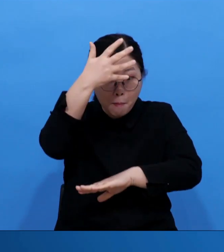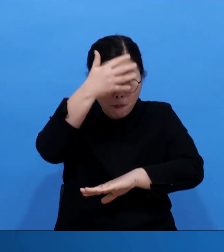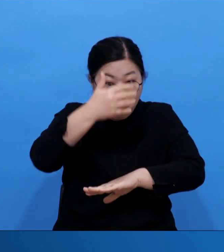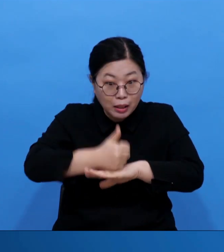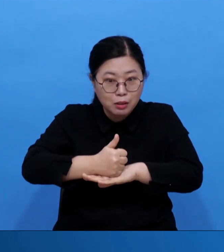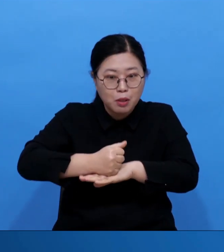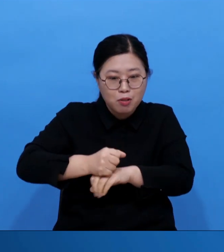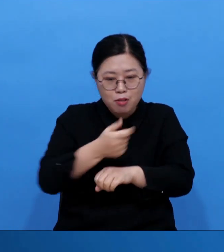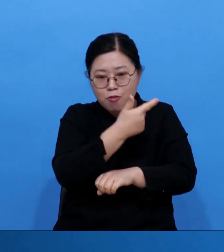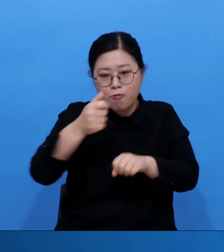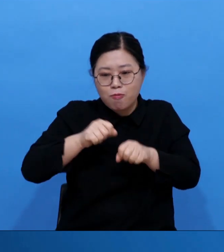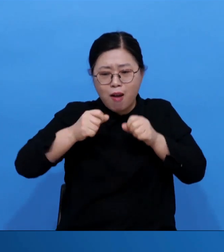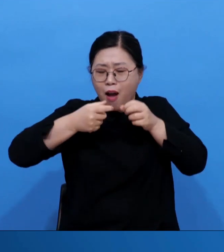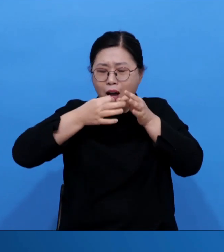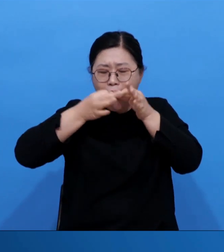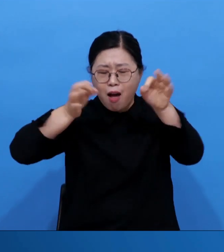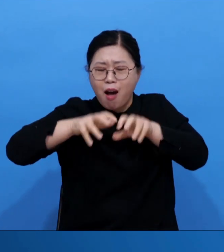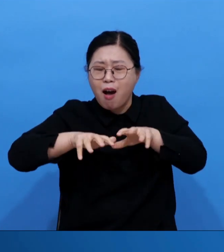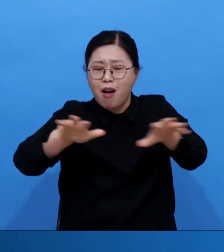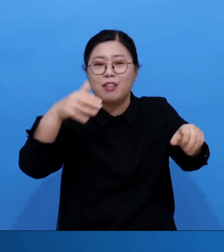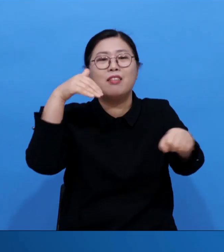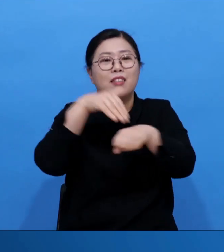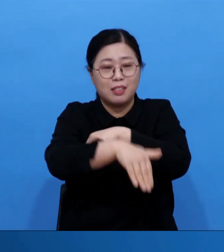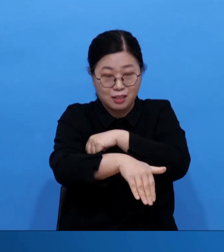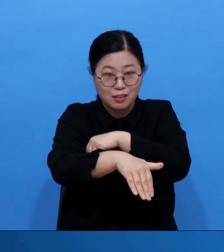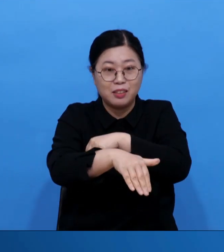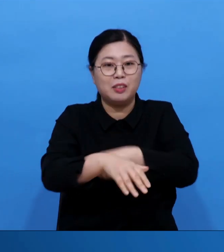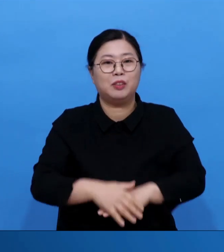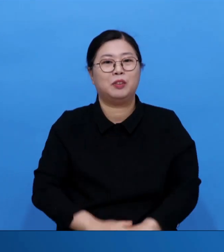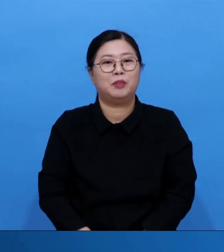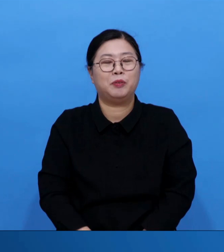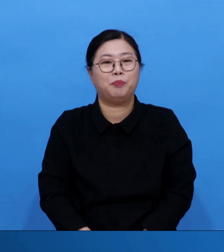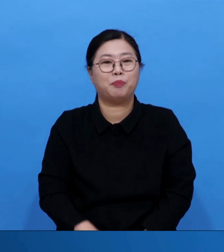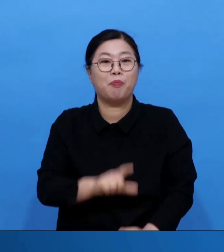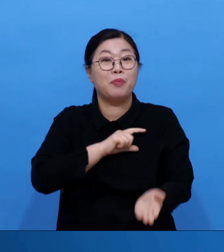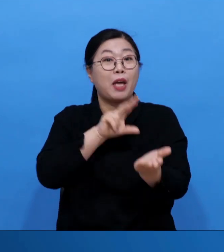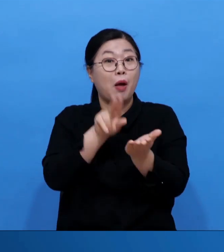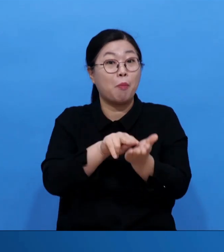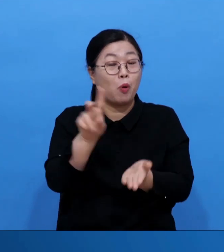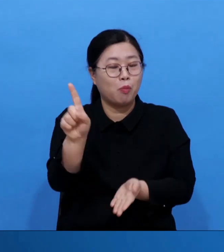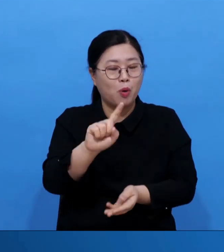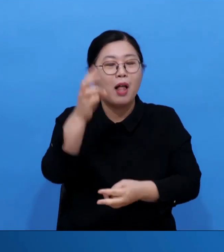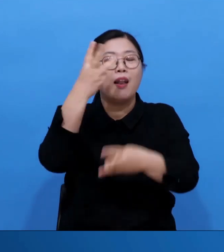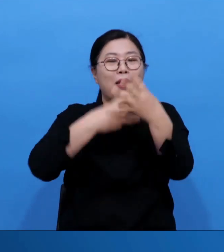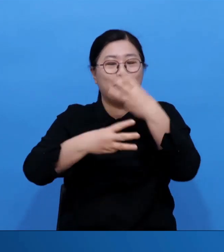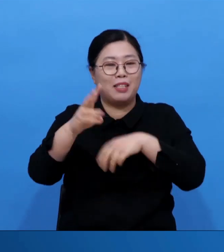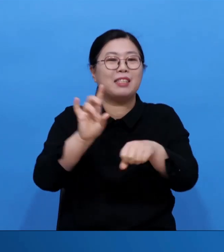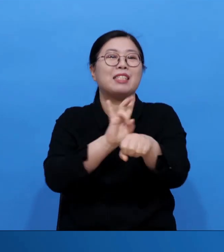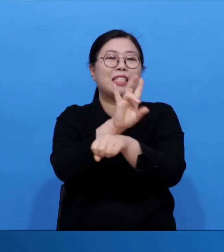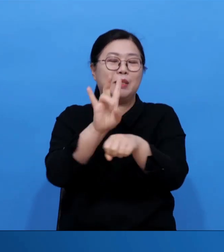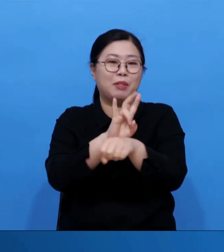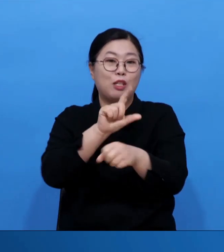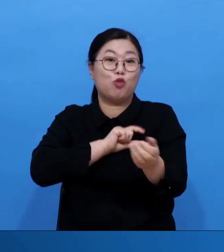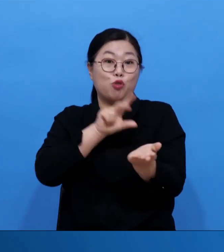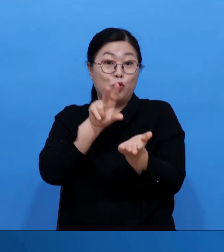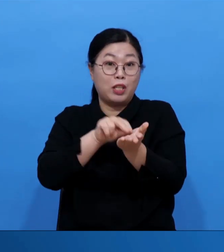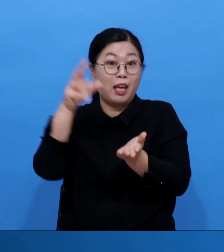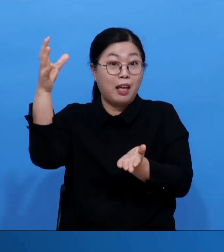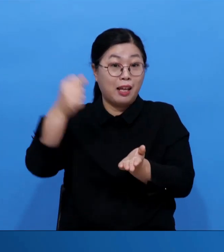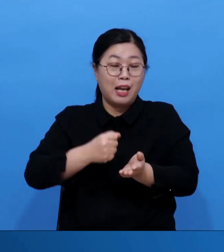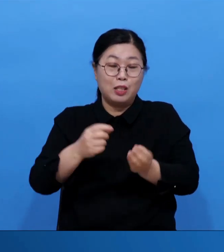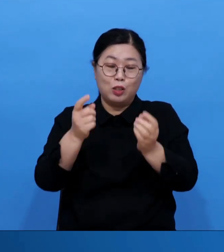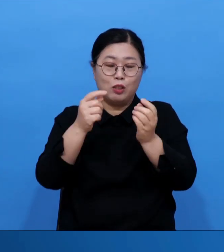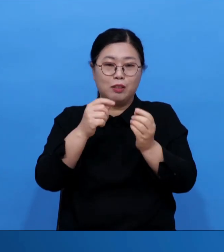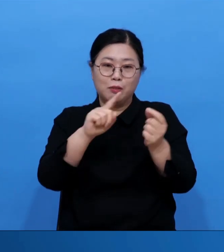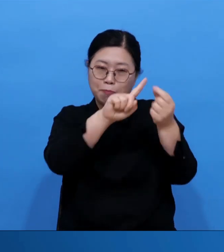잡는 것도 괜찮다. 이번 주제곡은 렘넌트 24라는 제목으로 원작을 크게 훼손하지 않는